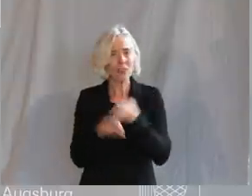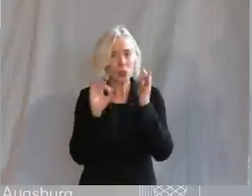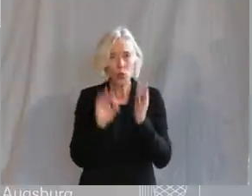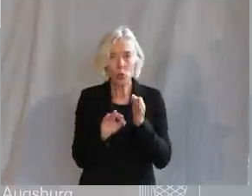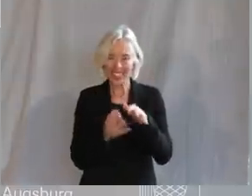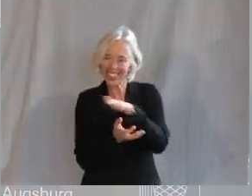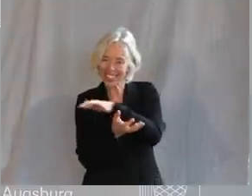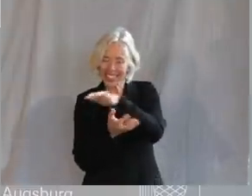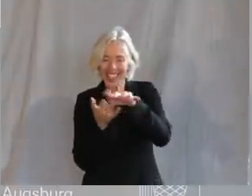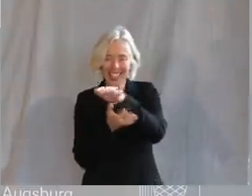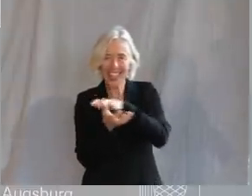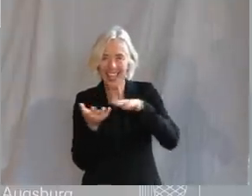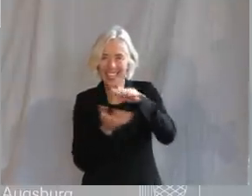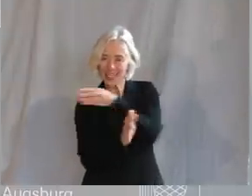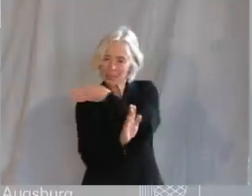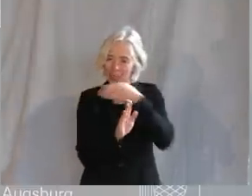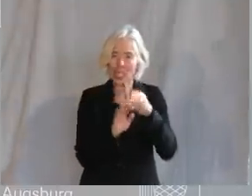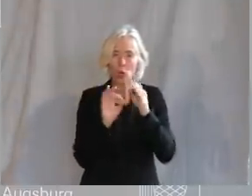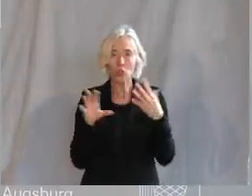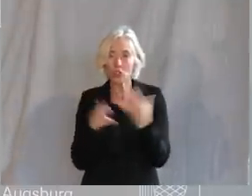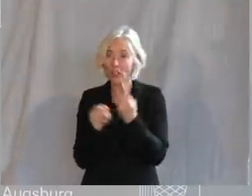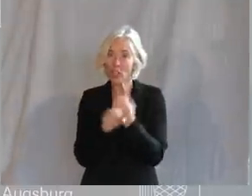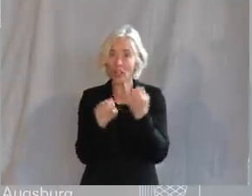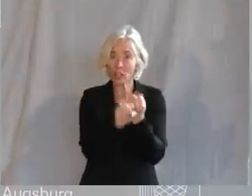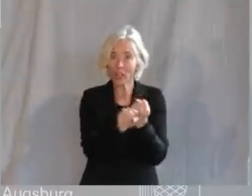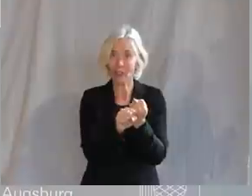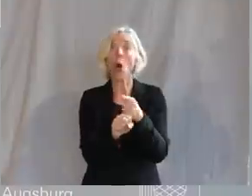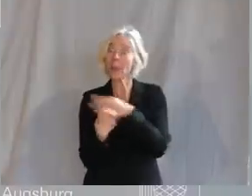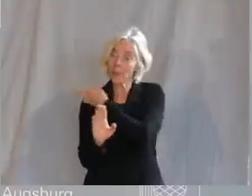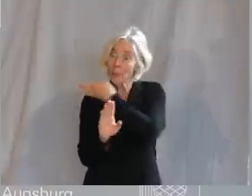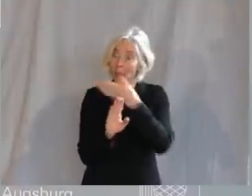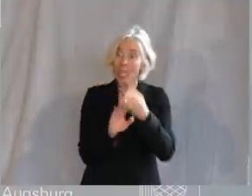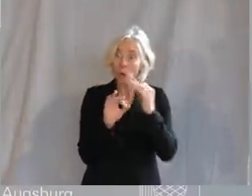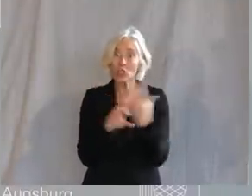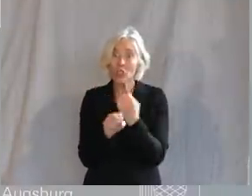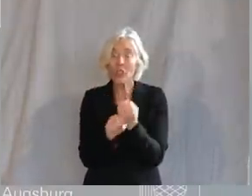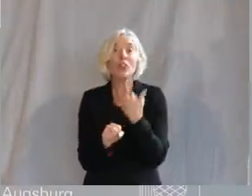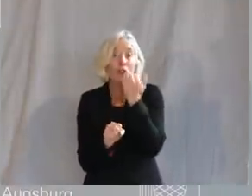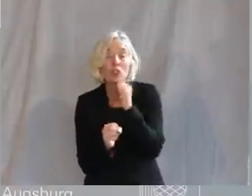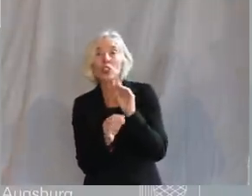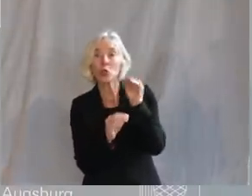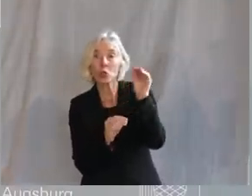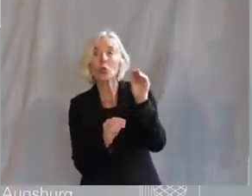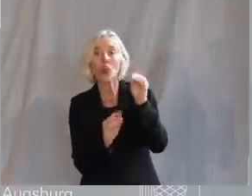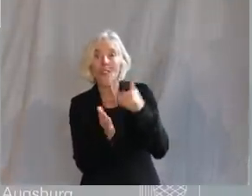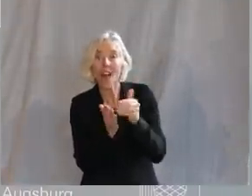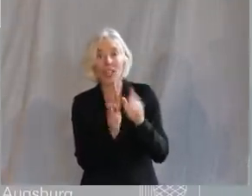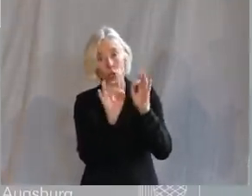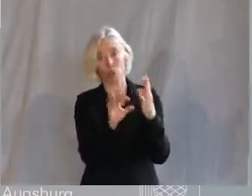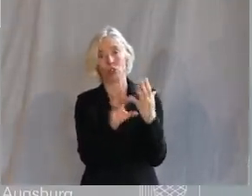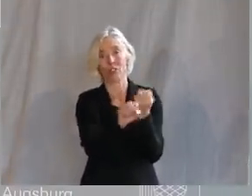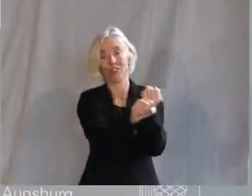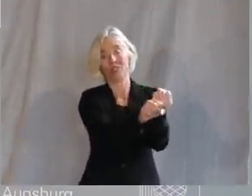sind, diesen Erfolg will ich nicht aufs Spiel setzen, sondern ich möchte, dass wir eben auch weiterhin gut durch diese Krise kommen.